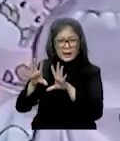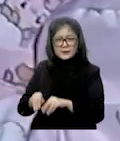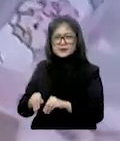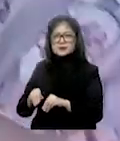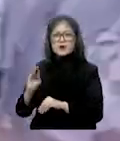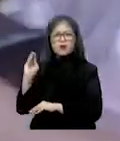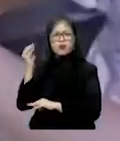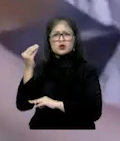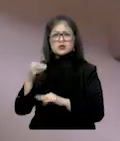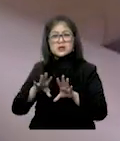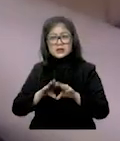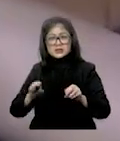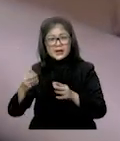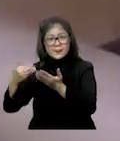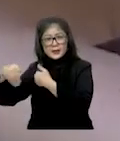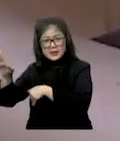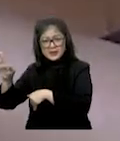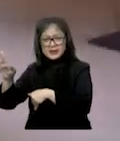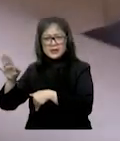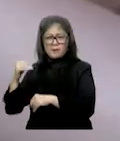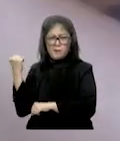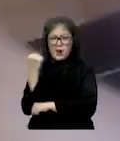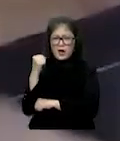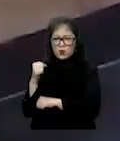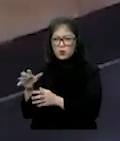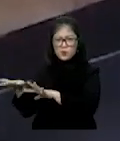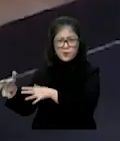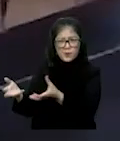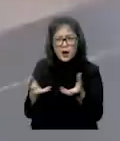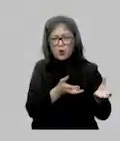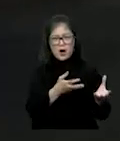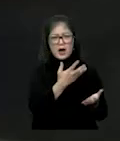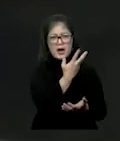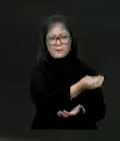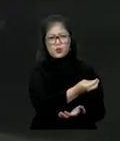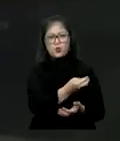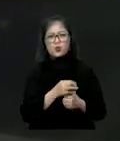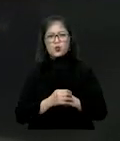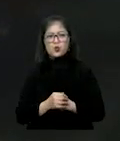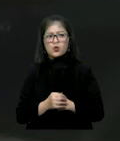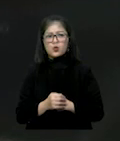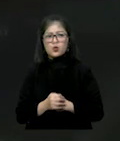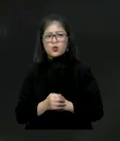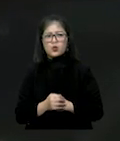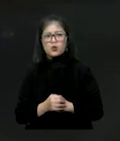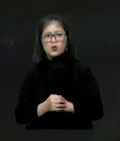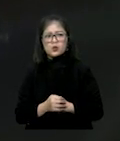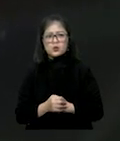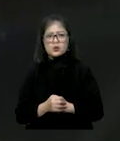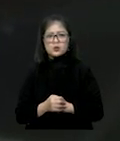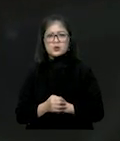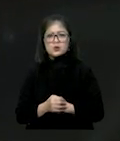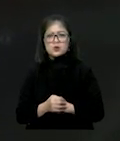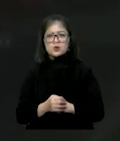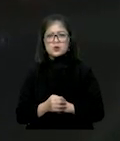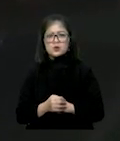bekerja. Pelaku membawa kabur barang curian ke kampung halamannya. Jadi ART tersebut